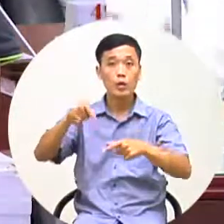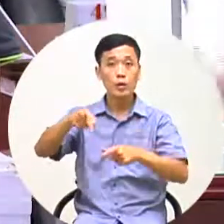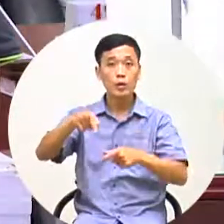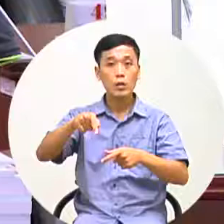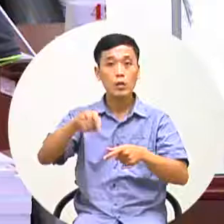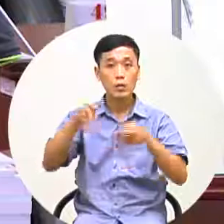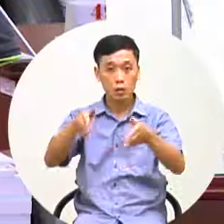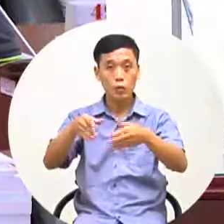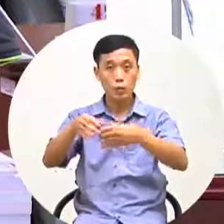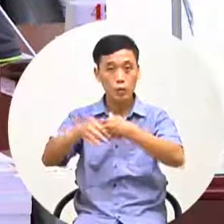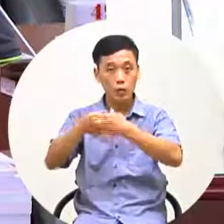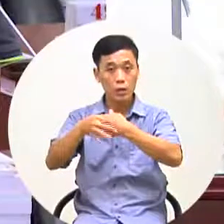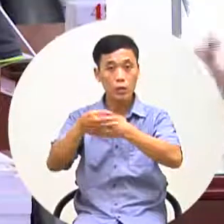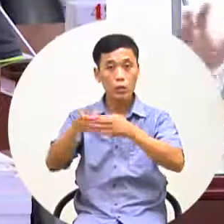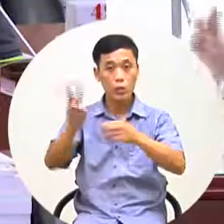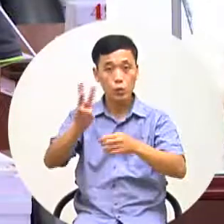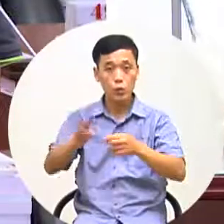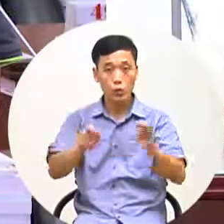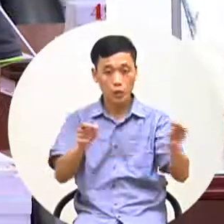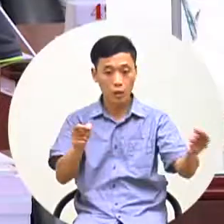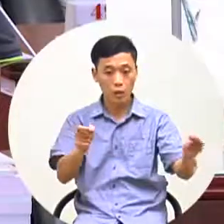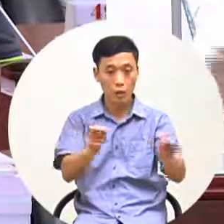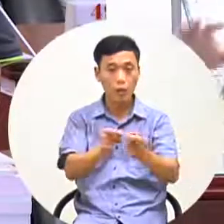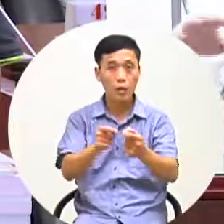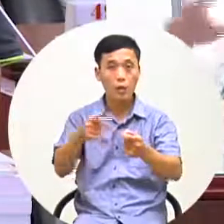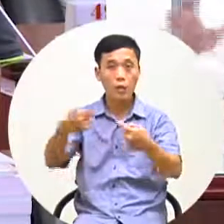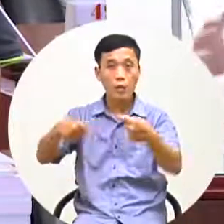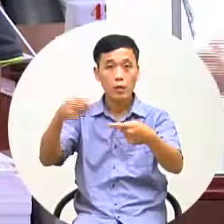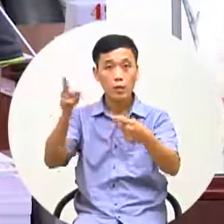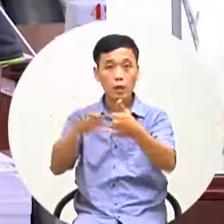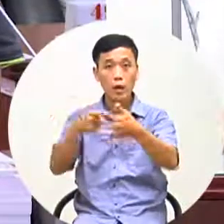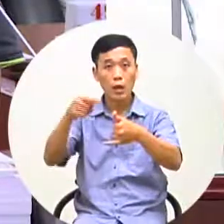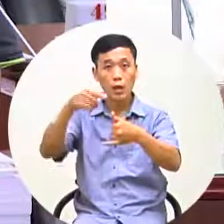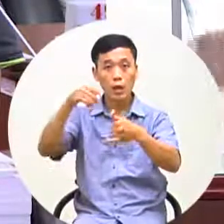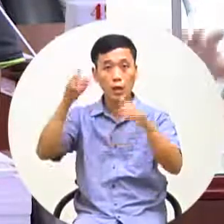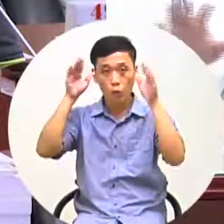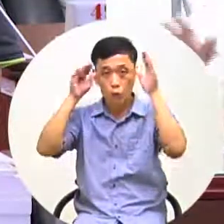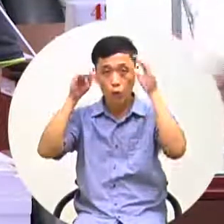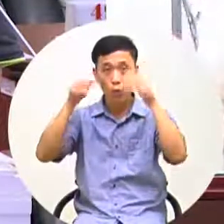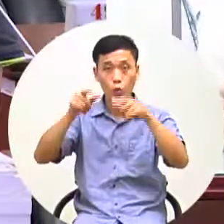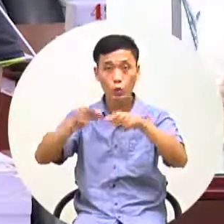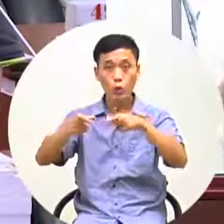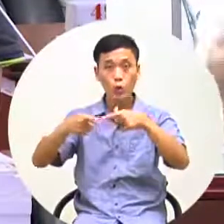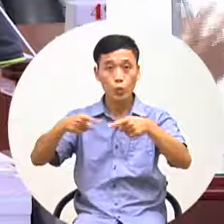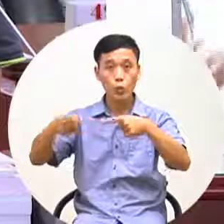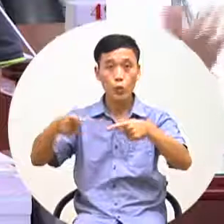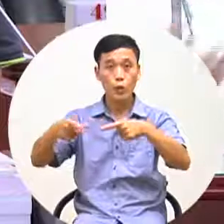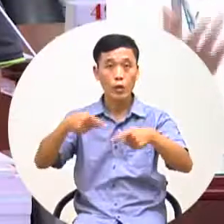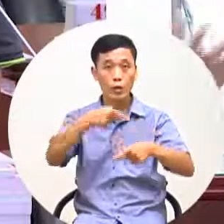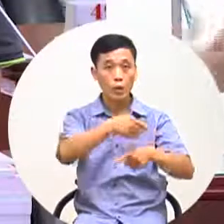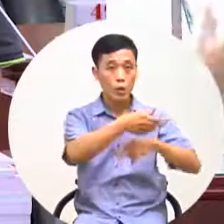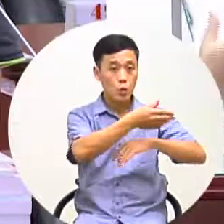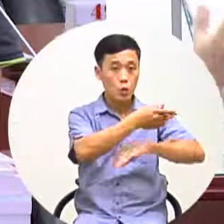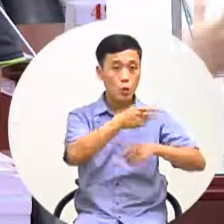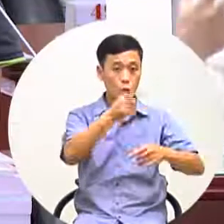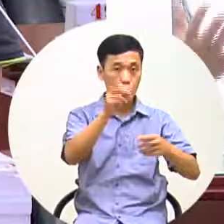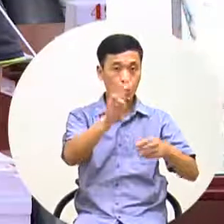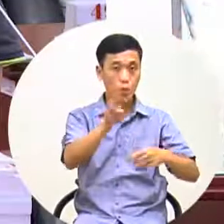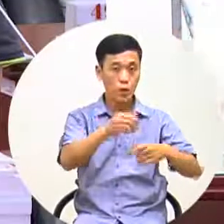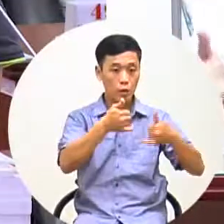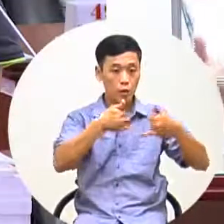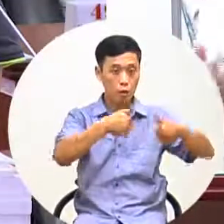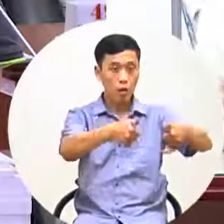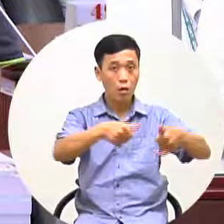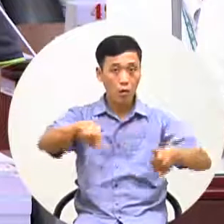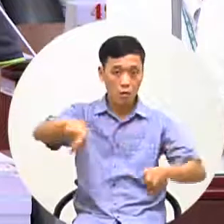打狗公园跟这个登山街六十巷这条古道跟古水道这个交汇的地方，看哪边适合有适当我们可以